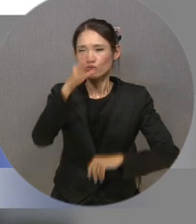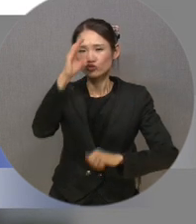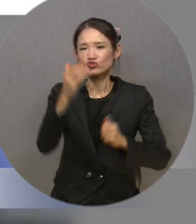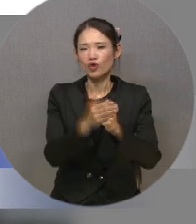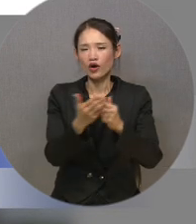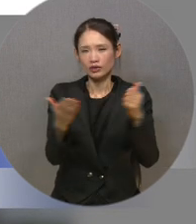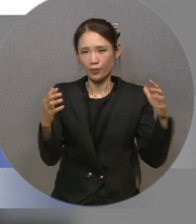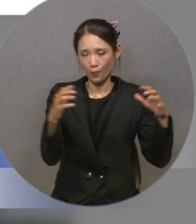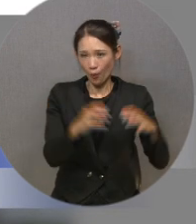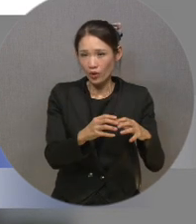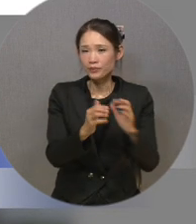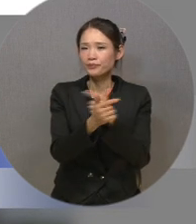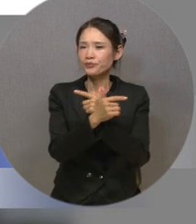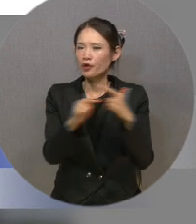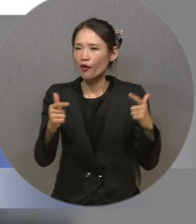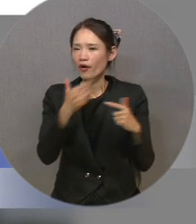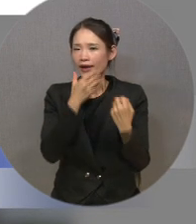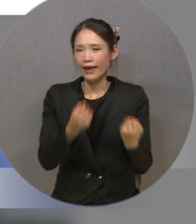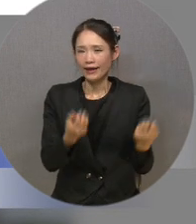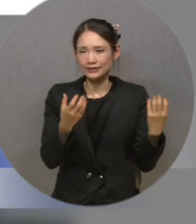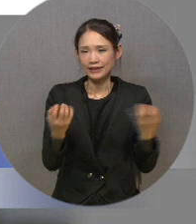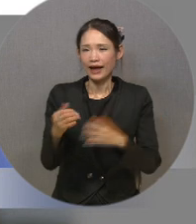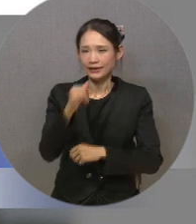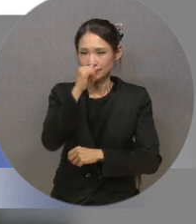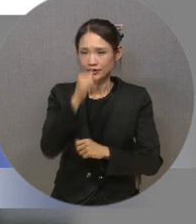모집과 다양한 행사를 개최해왔습니다.